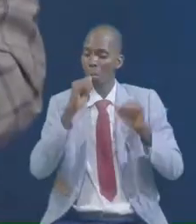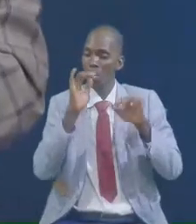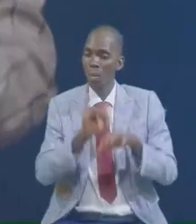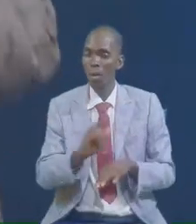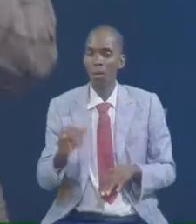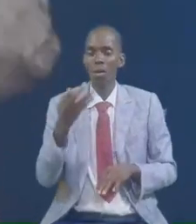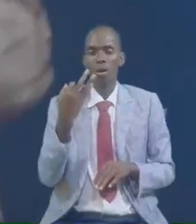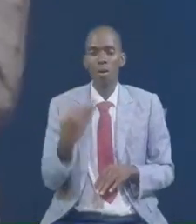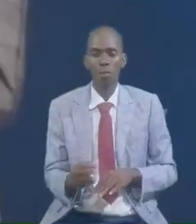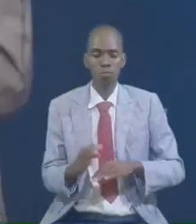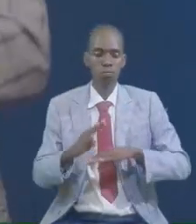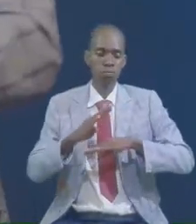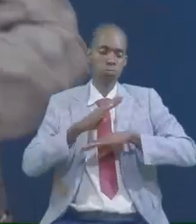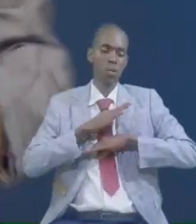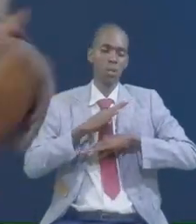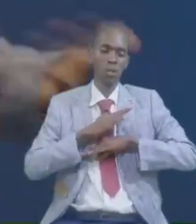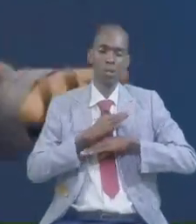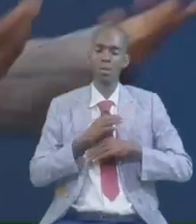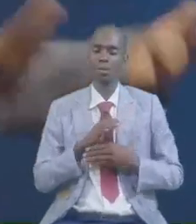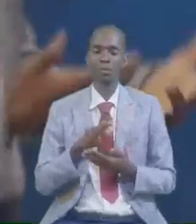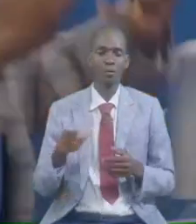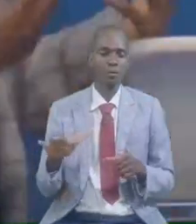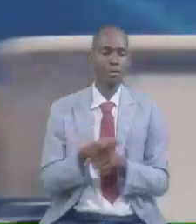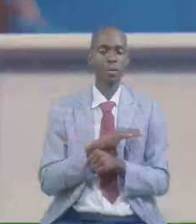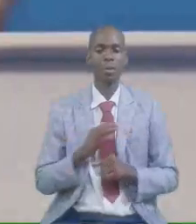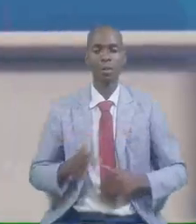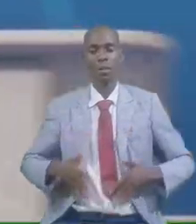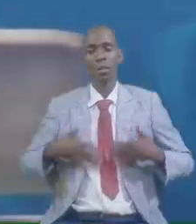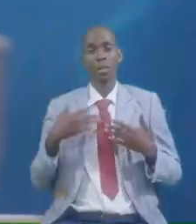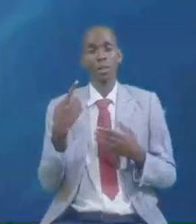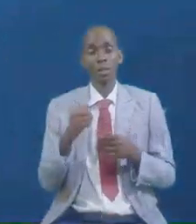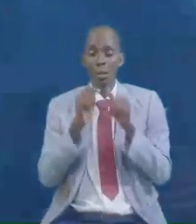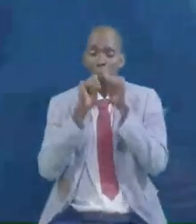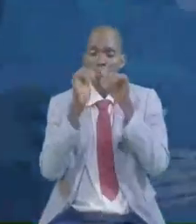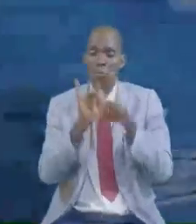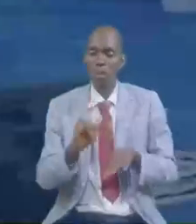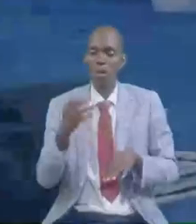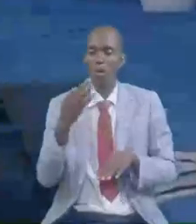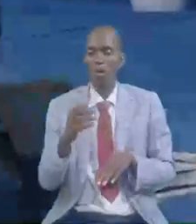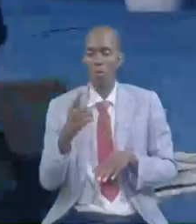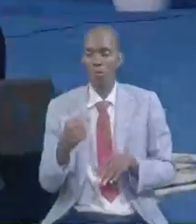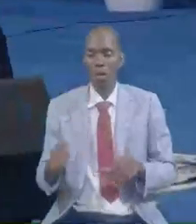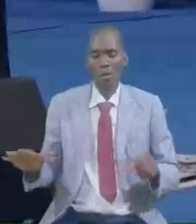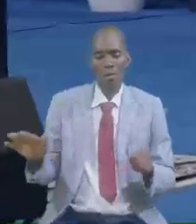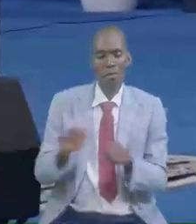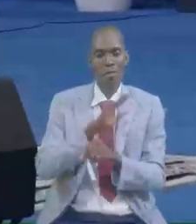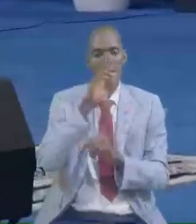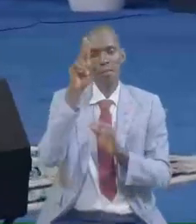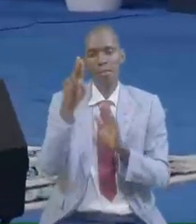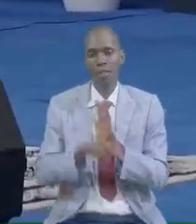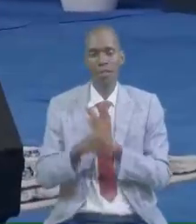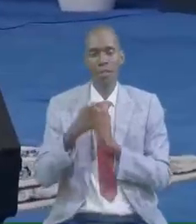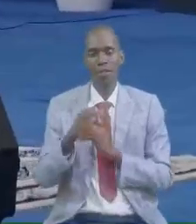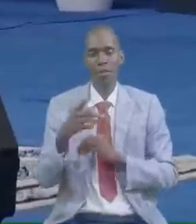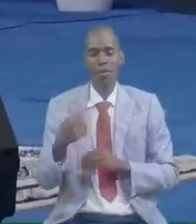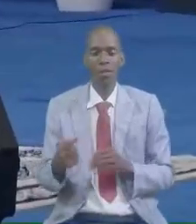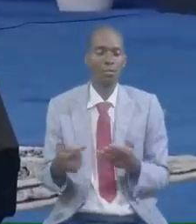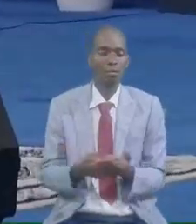bénédictions d'une vie saturée, satisfaisante, les bénédictions de la plénitude de